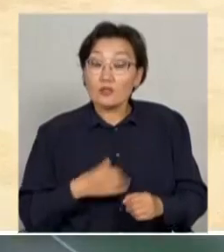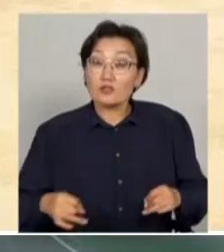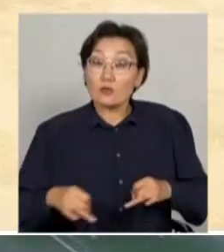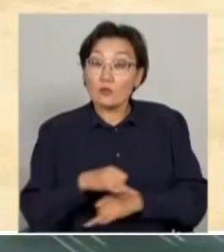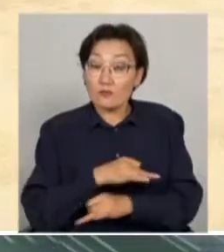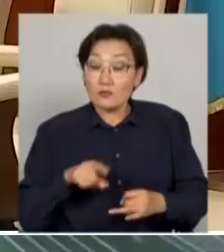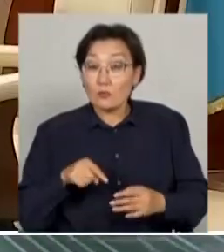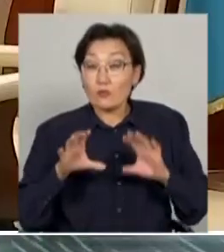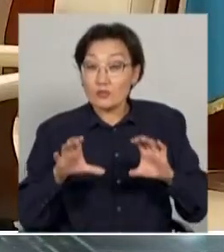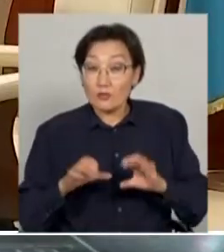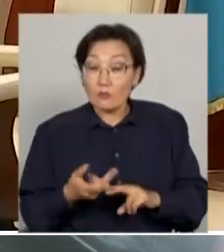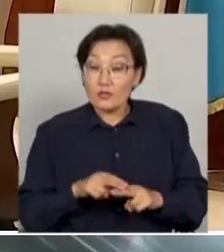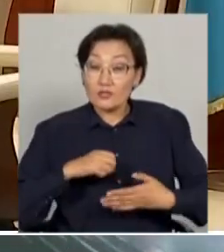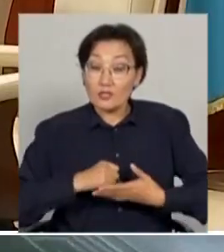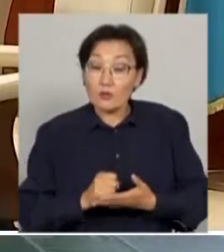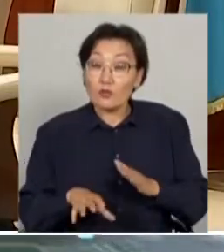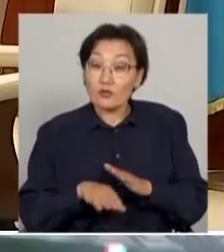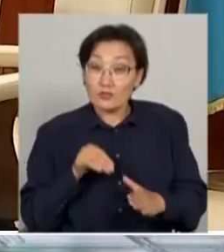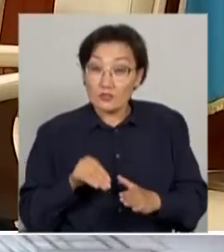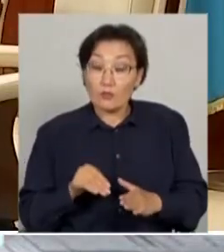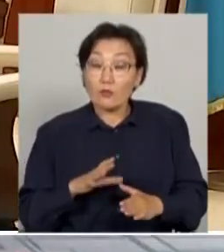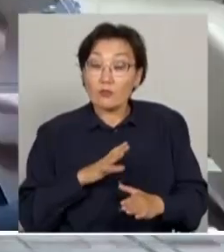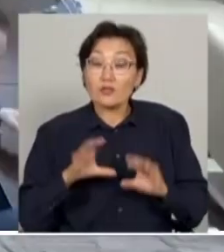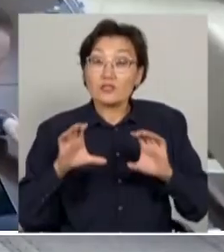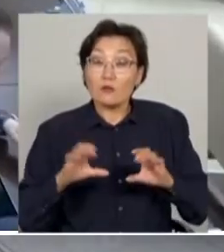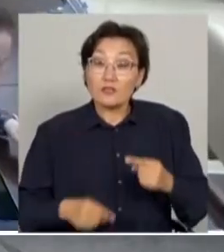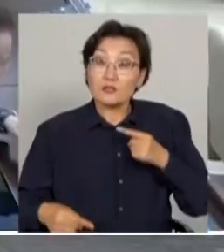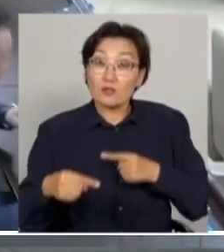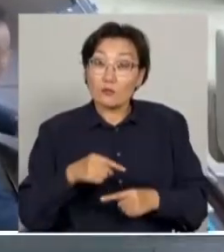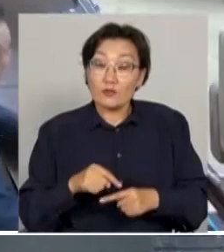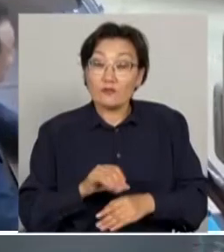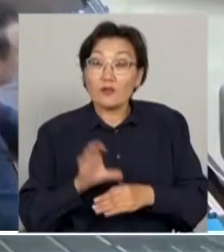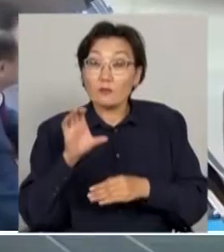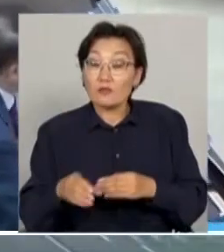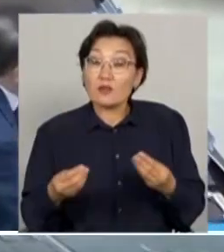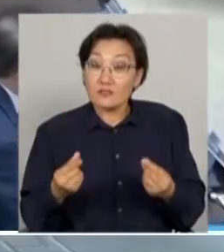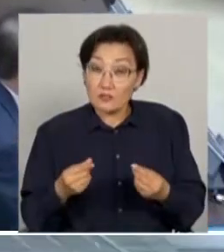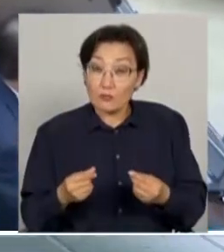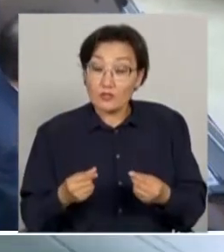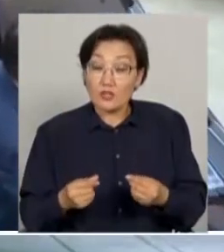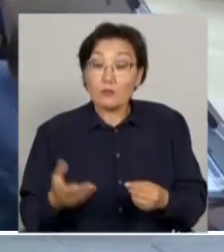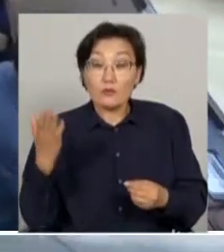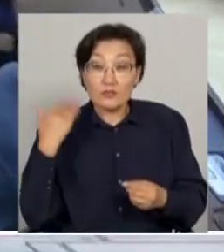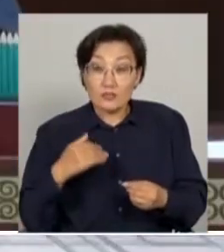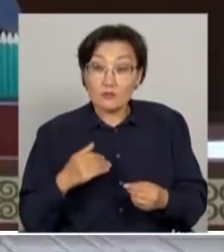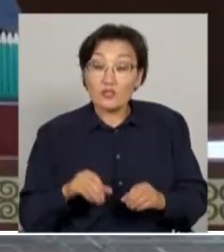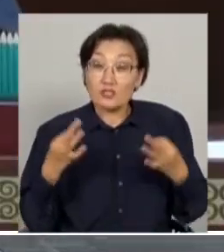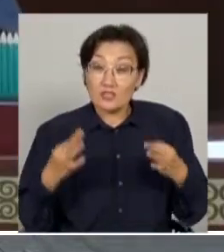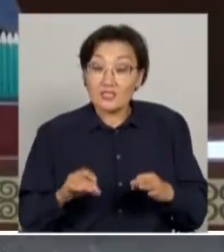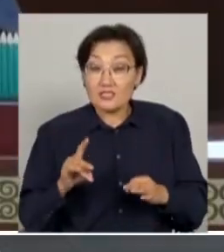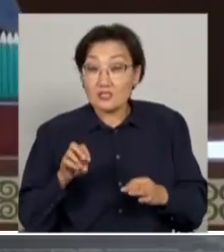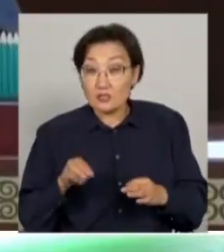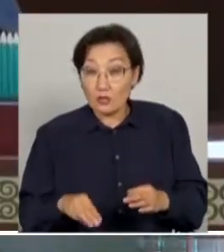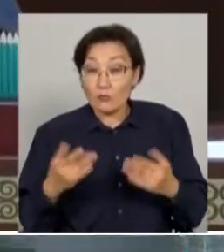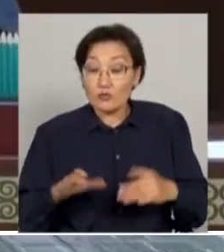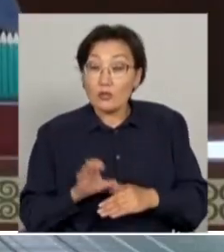обсуждаемых законов, которые приняли депутаты, стал закон о возврате выведенных активов. Буквально накануне его одобрил Сенат, и